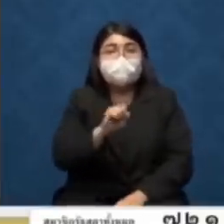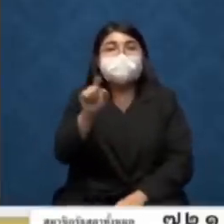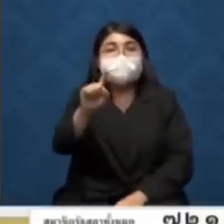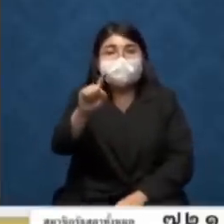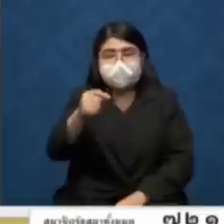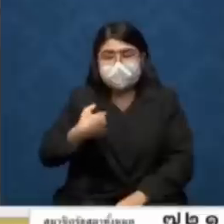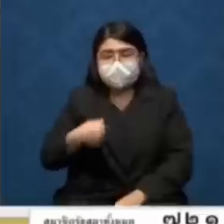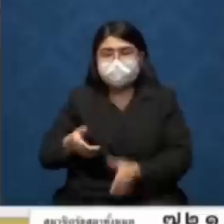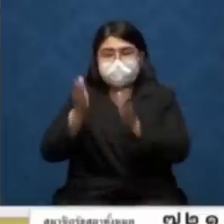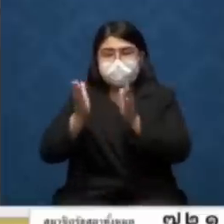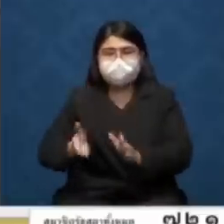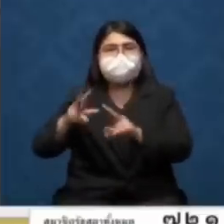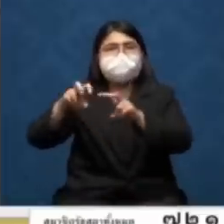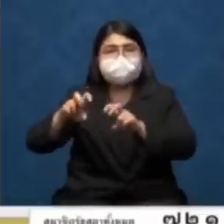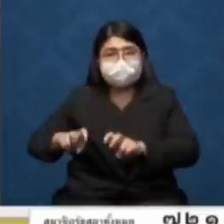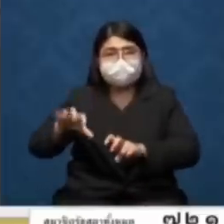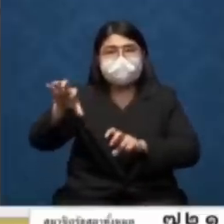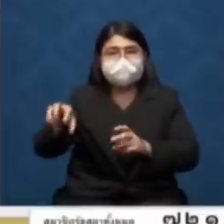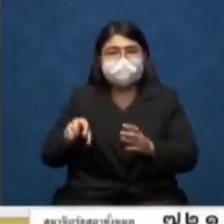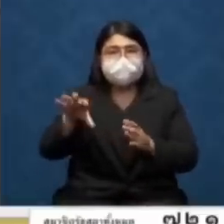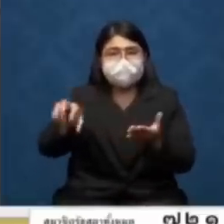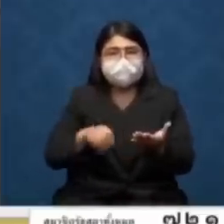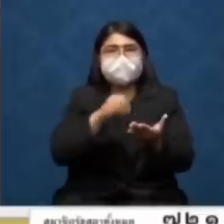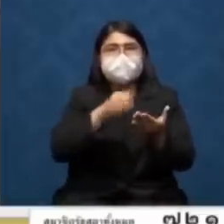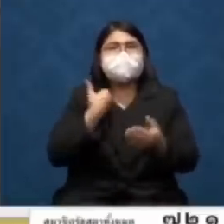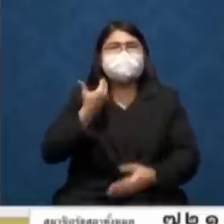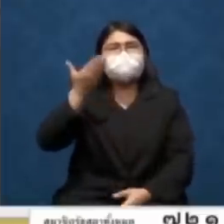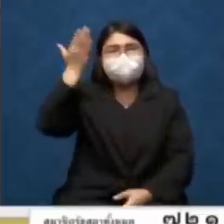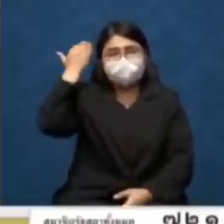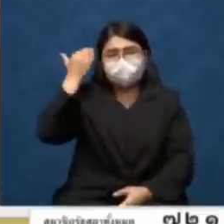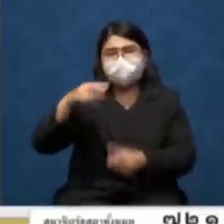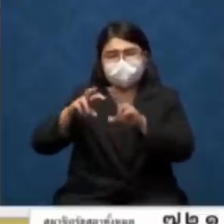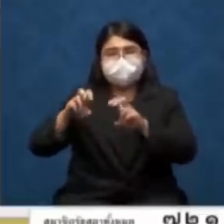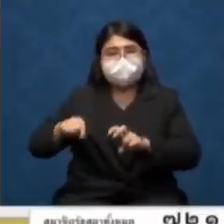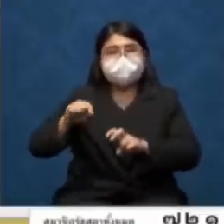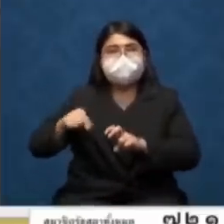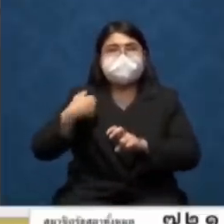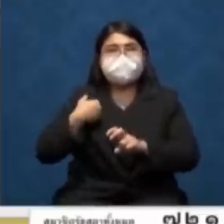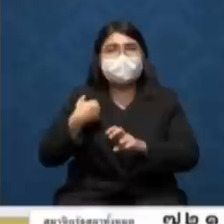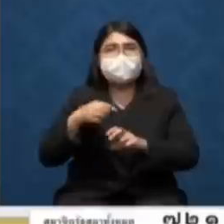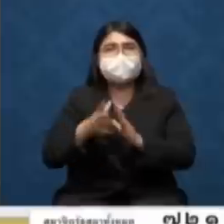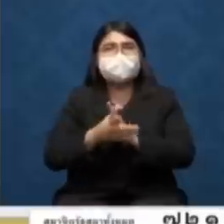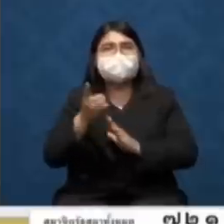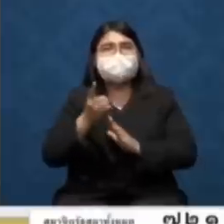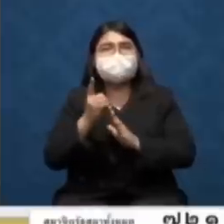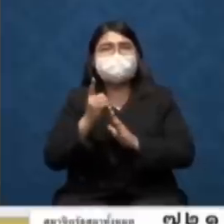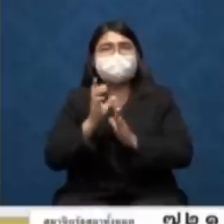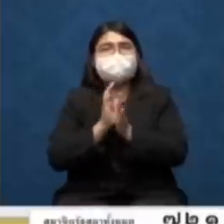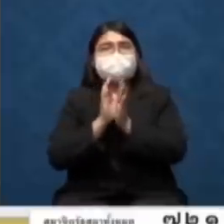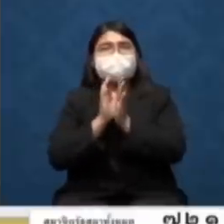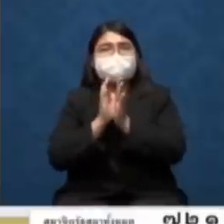นวนมากหลายทานผมเชื่อวเคยอยในสภา ปัติรูปมาก่อนดวยงานวิจัยเหล่านี้ขออภัยทต้องเออยนามครับ